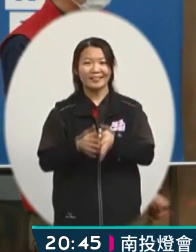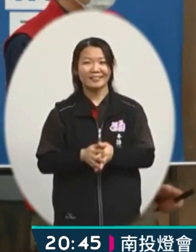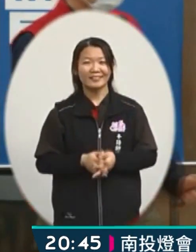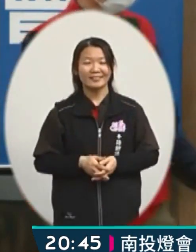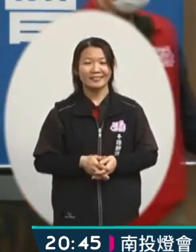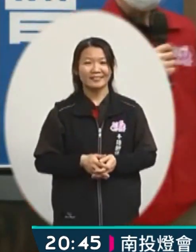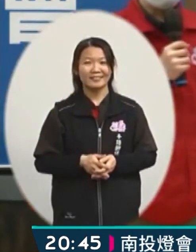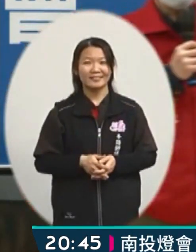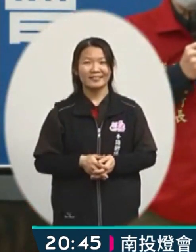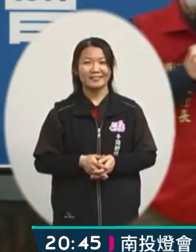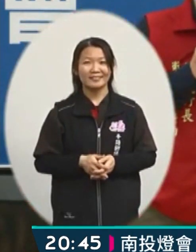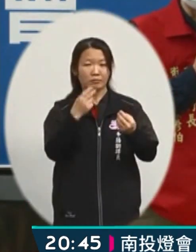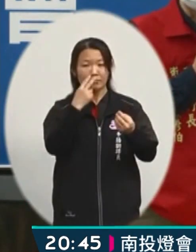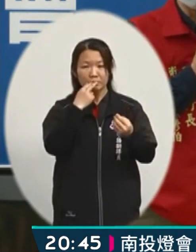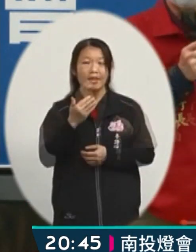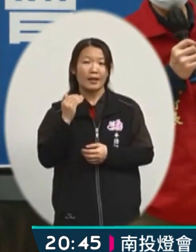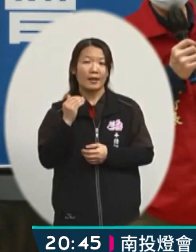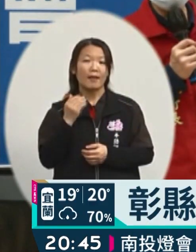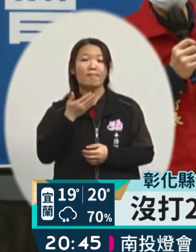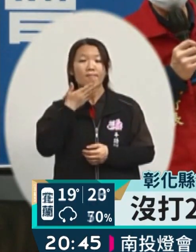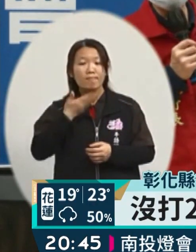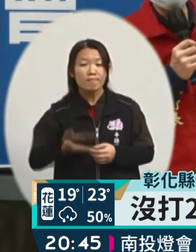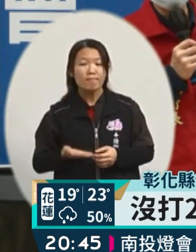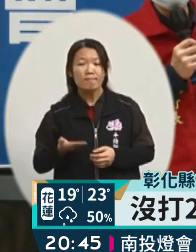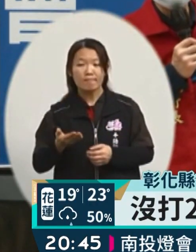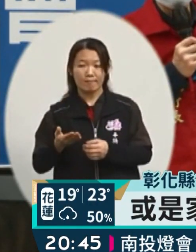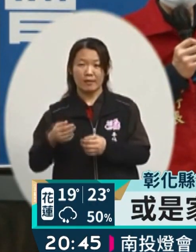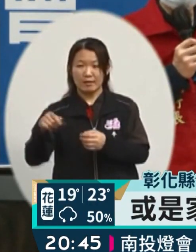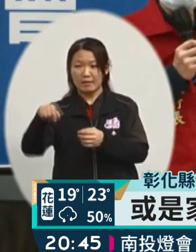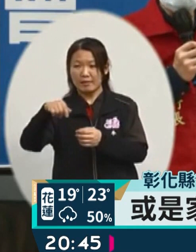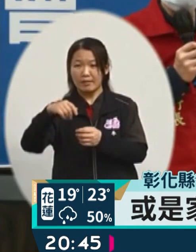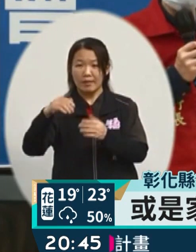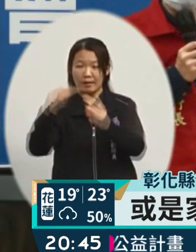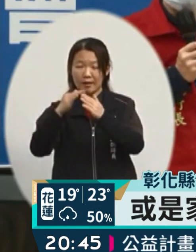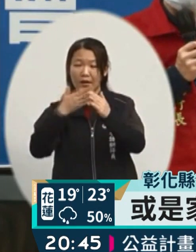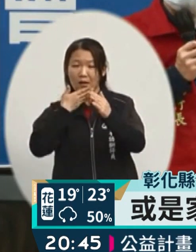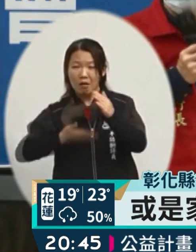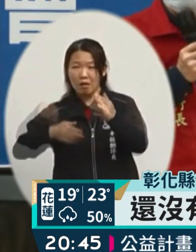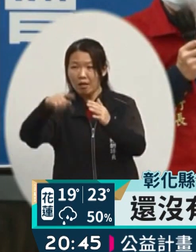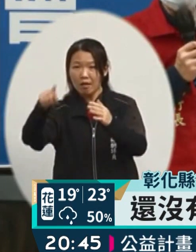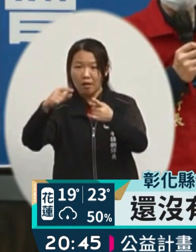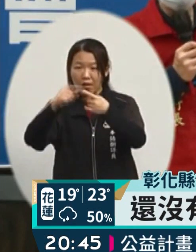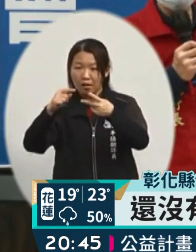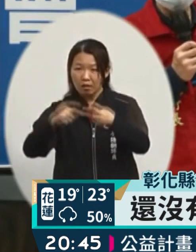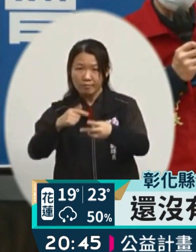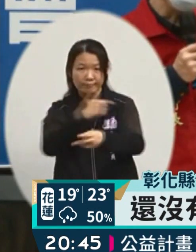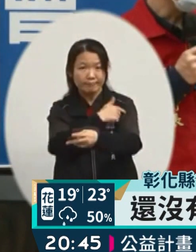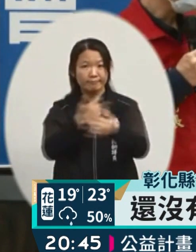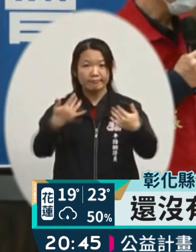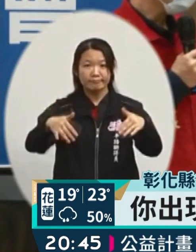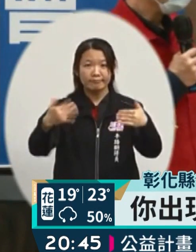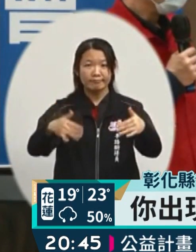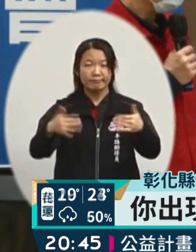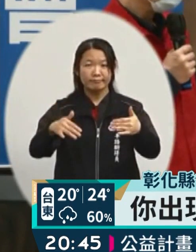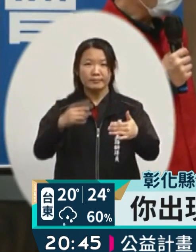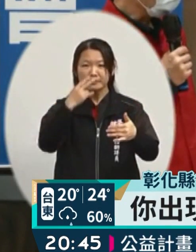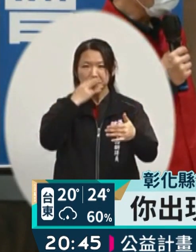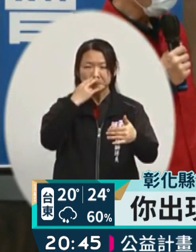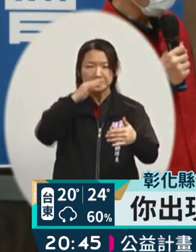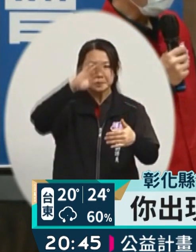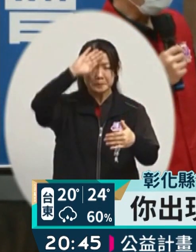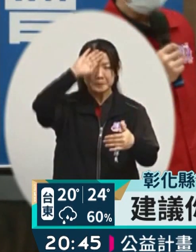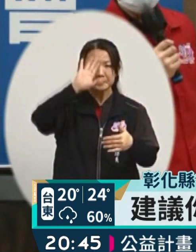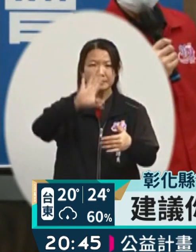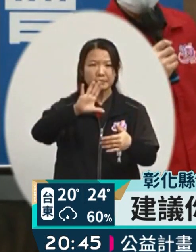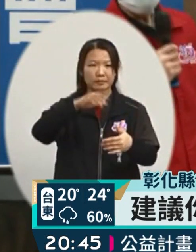置的社区快筛站机制。 没打两剂疫苗的，或是家里有长辈还没有打两剂疫苗的，你出现呼吸道